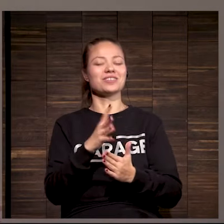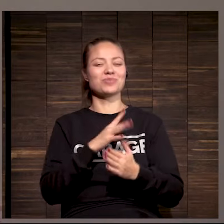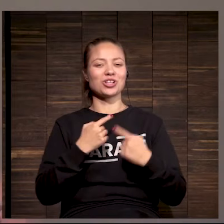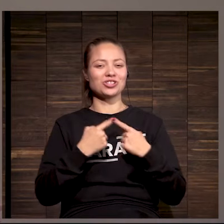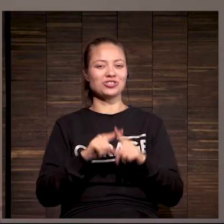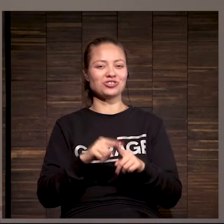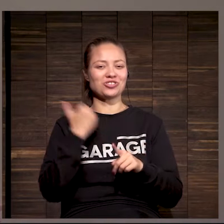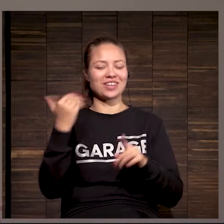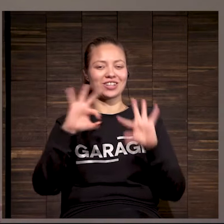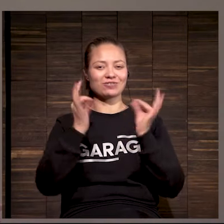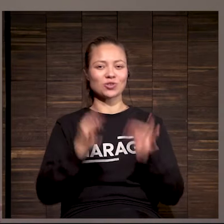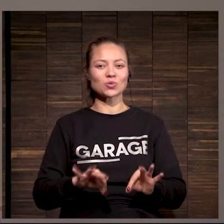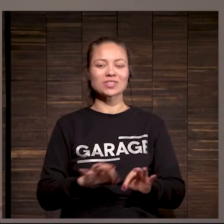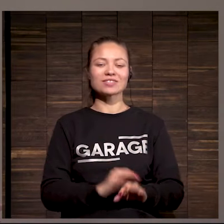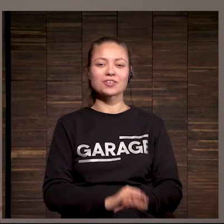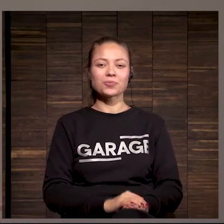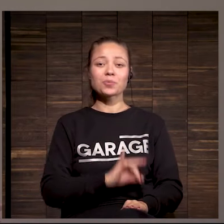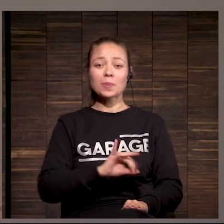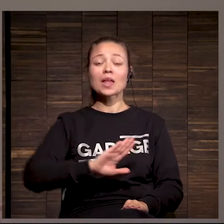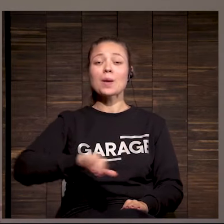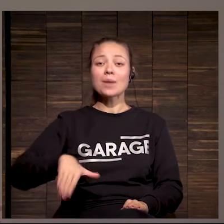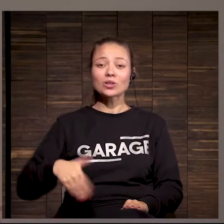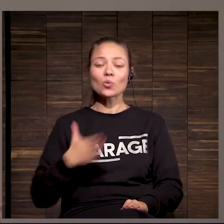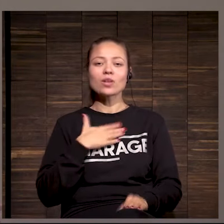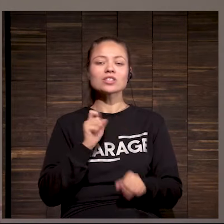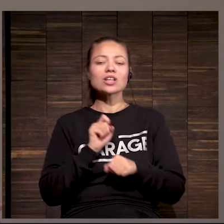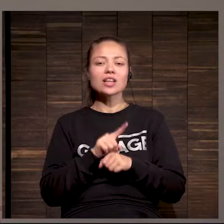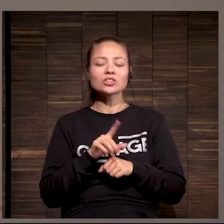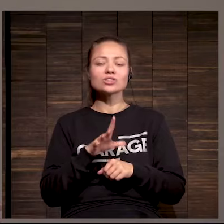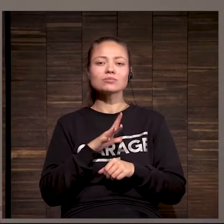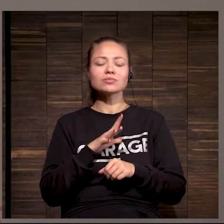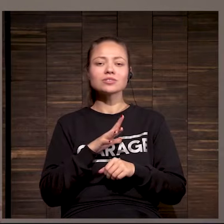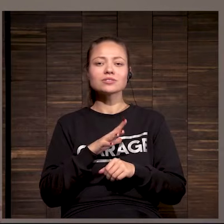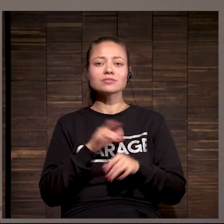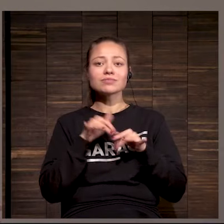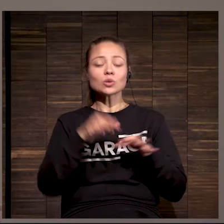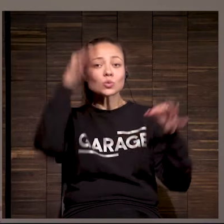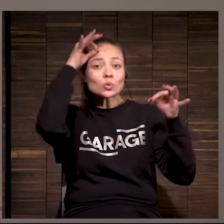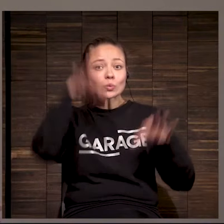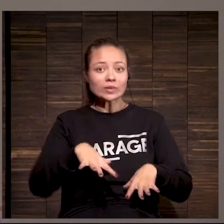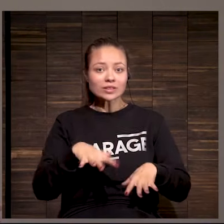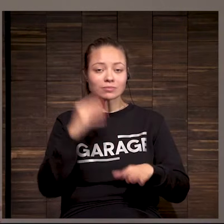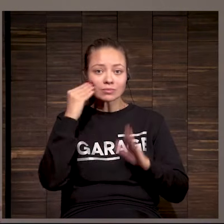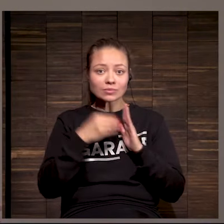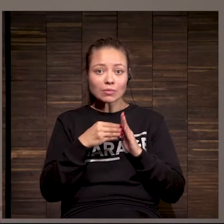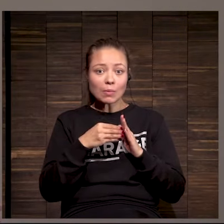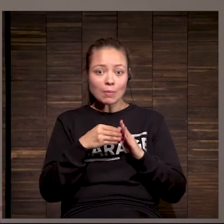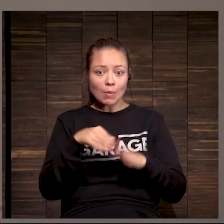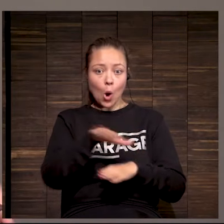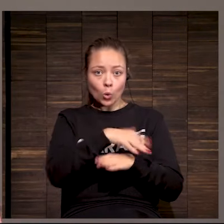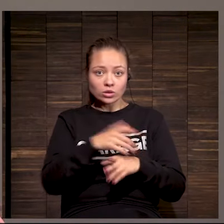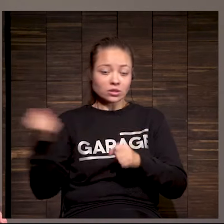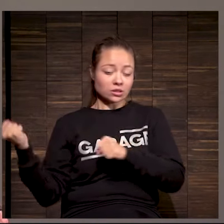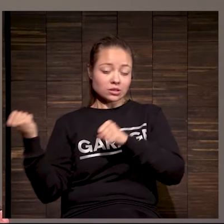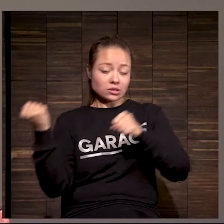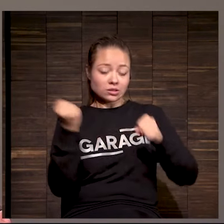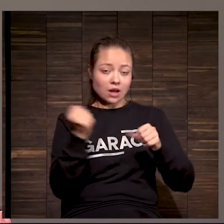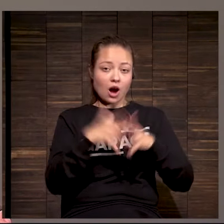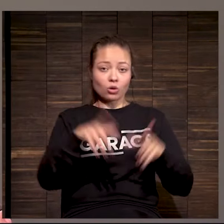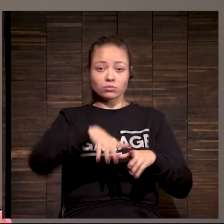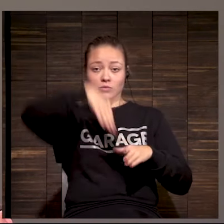и потом наша задача была и устроить сюрприз чтобы по улице несут огромную лопастью